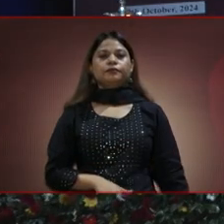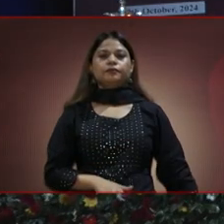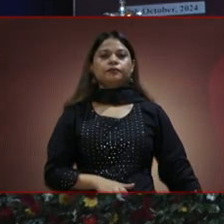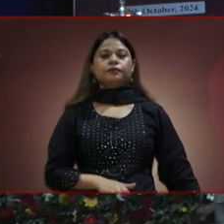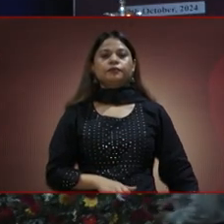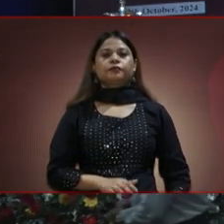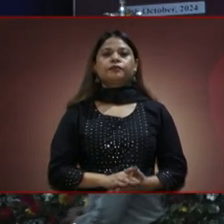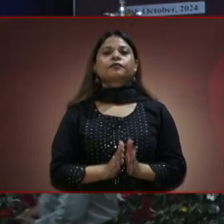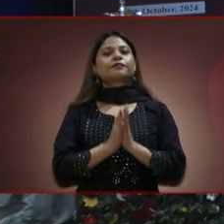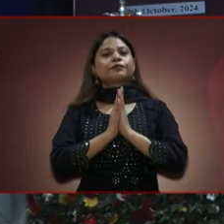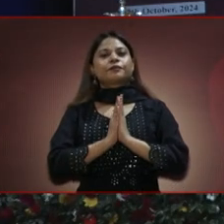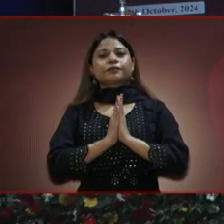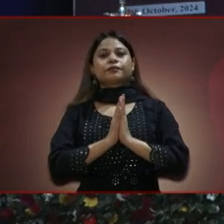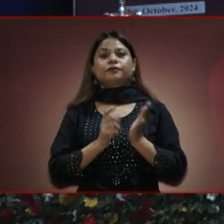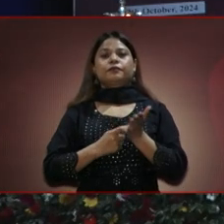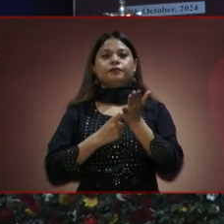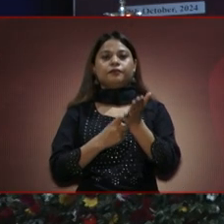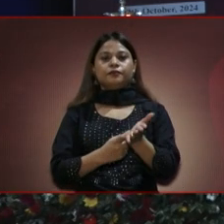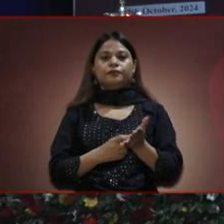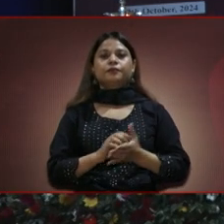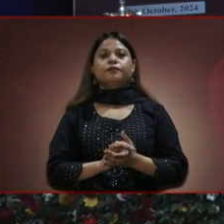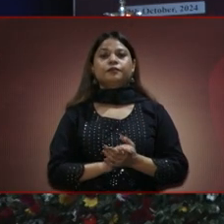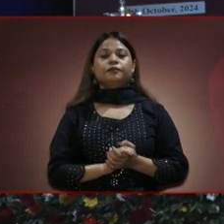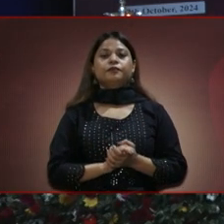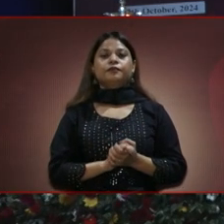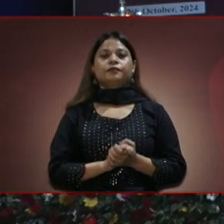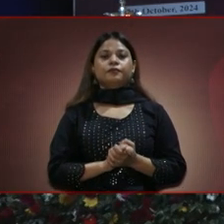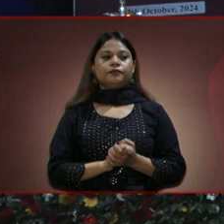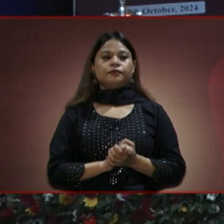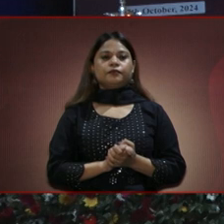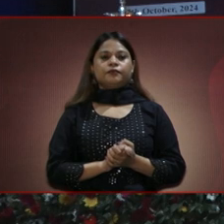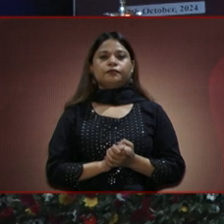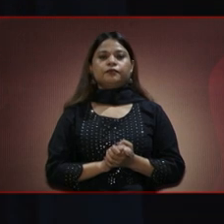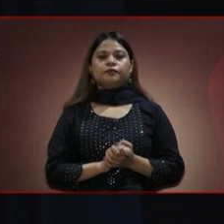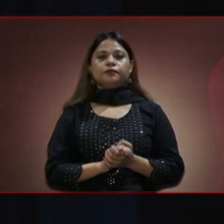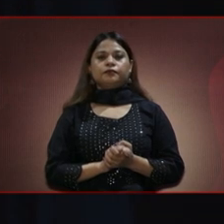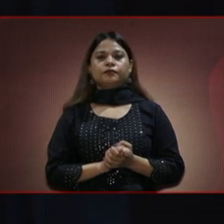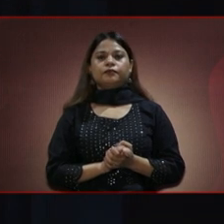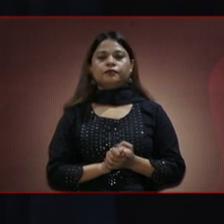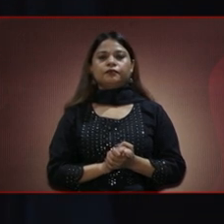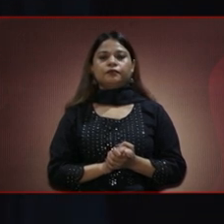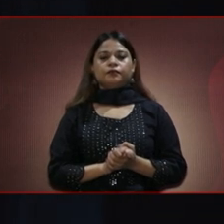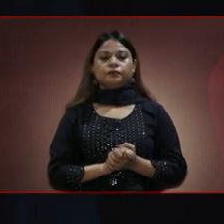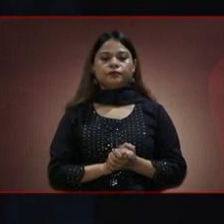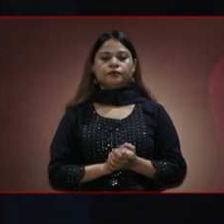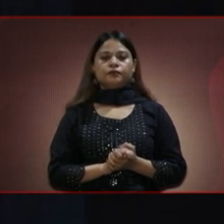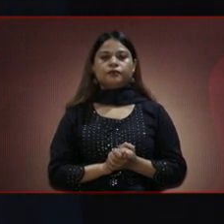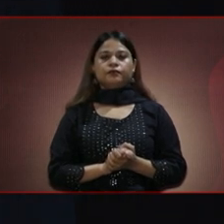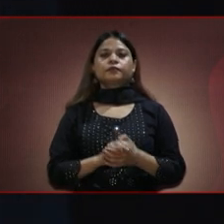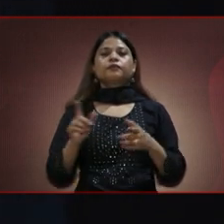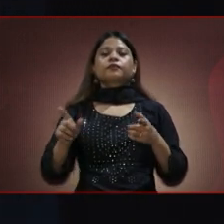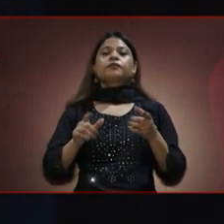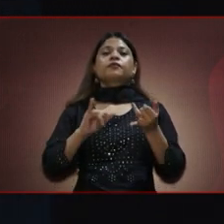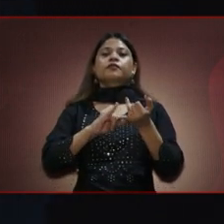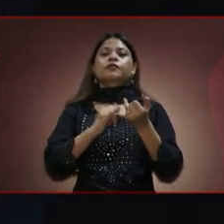नमस्कार। रिस्पेक्टेड डिग्निटरीज ऑन द डायस, ऑनरेबल मिनिस्टर ऑफ एजुकेशन श्री धर्मेंद्र प्रधान जी, सेक्रेटरी